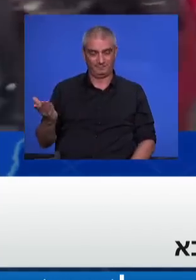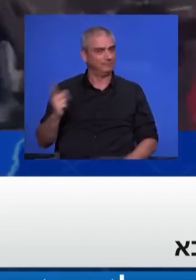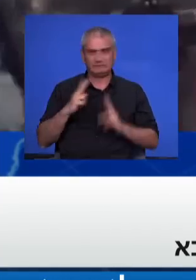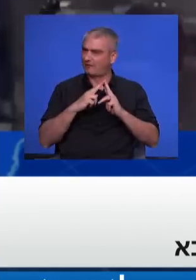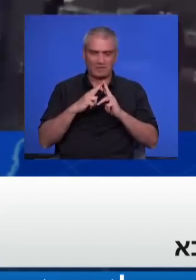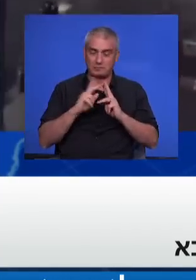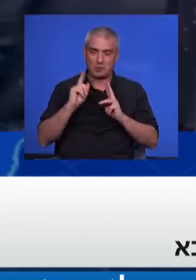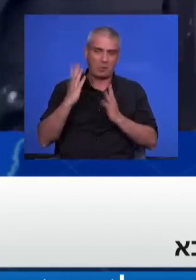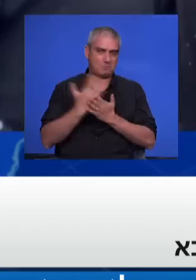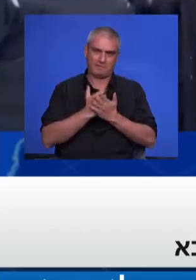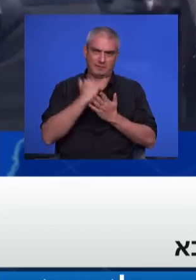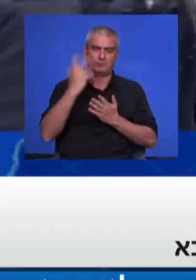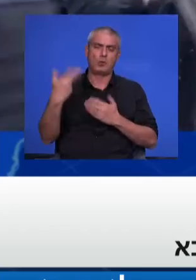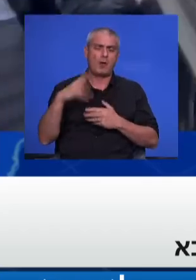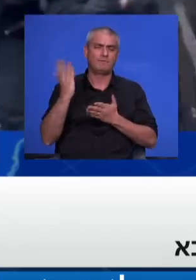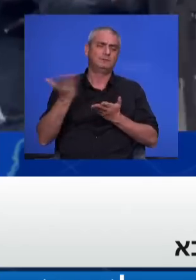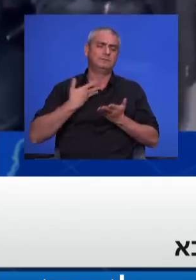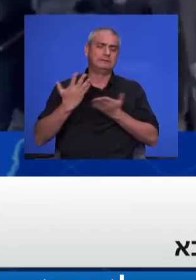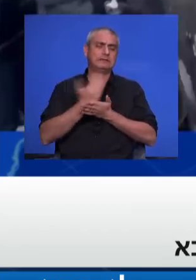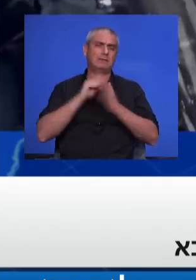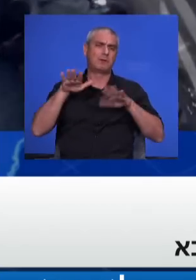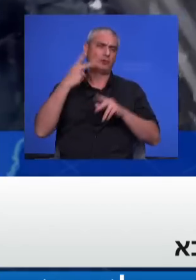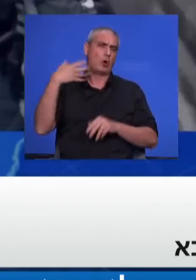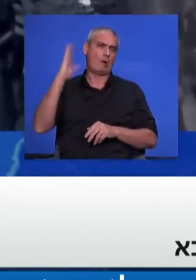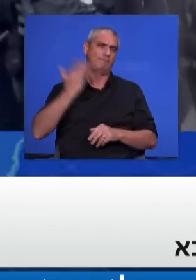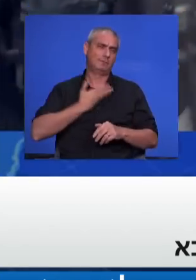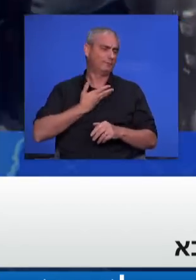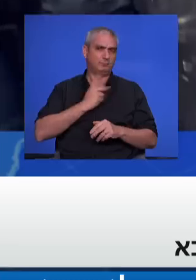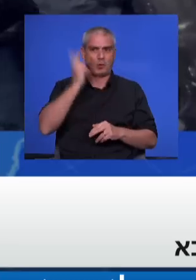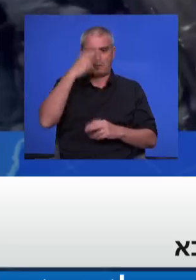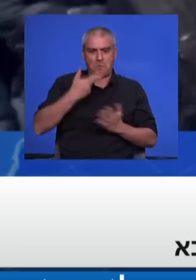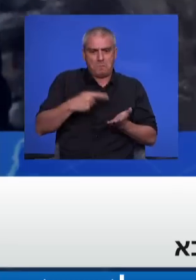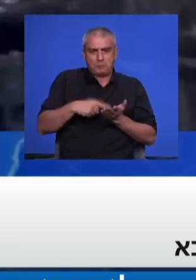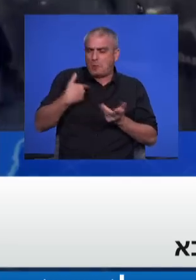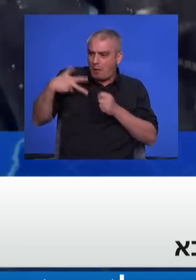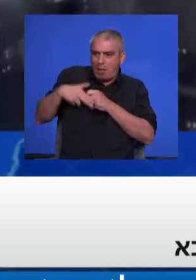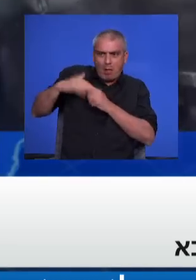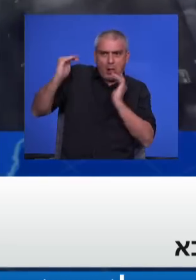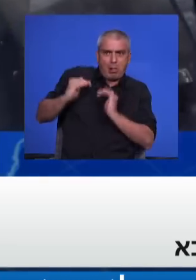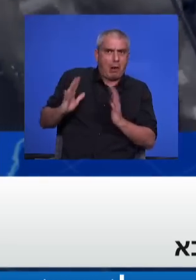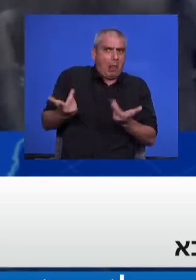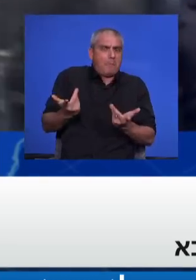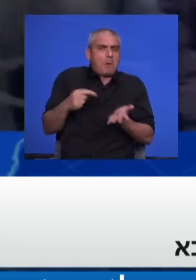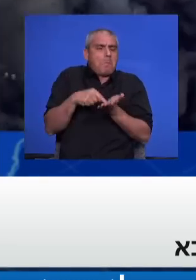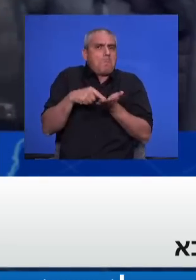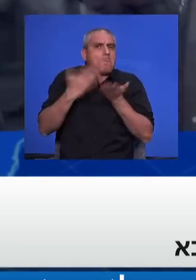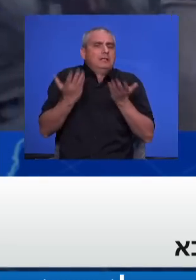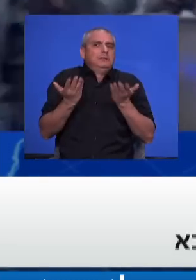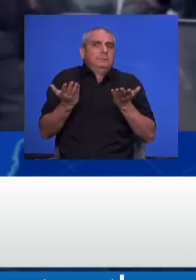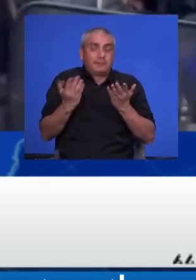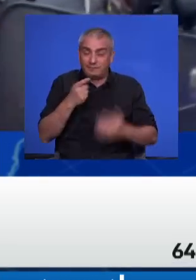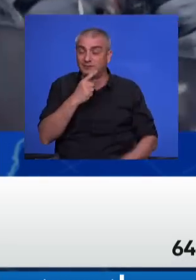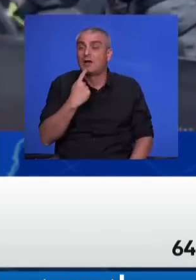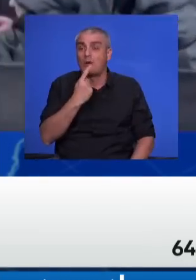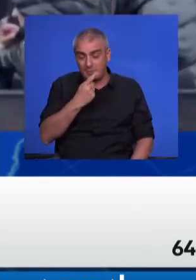מרוויחים, כולם מקבלים שכר ממשלתי, כמעט רובם, והם לא מבינים למה מקצצים להם. כן. על מה? וזה אומר שהוא